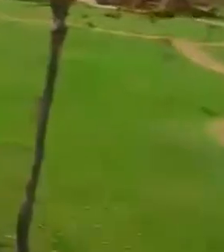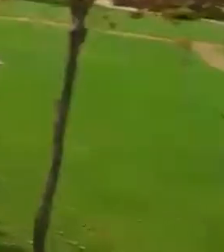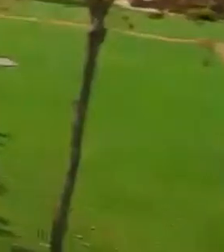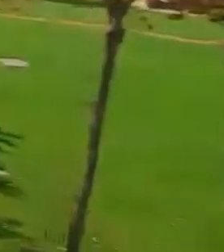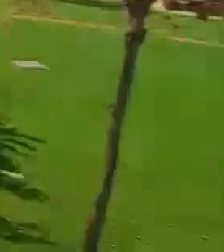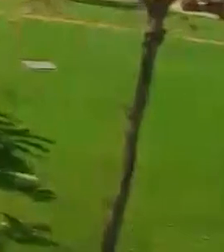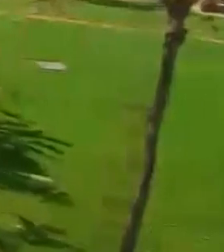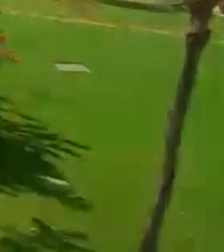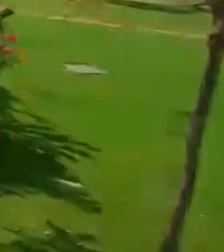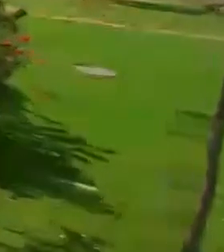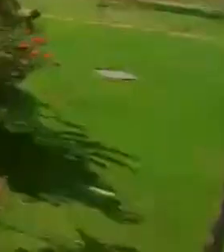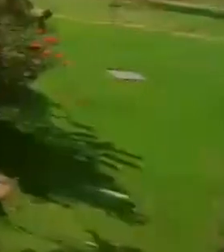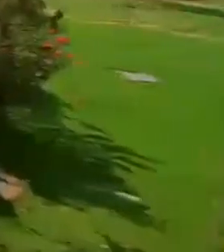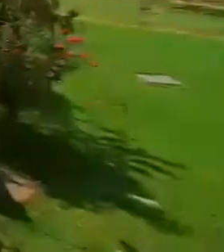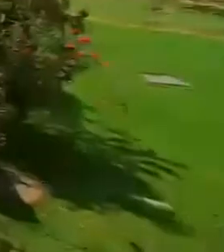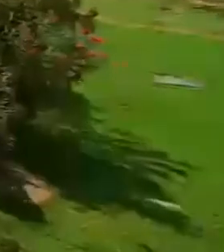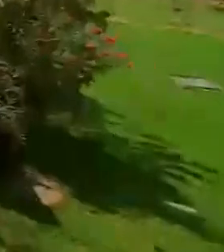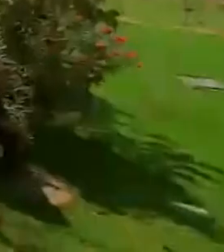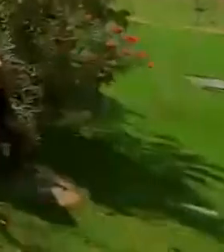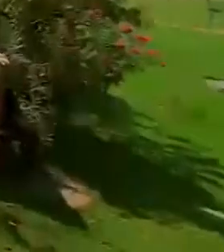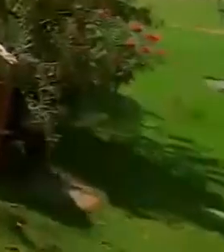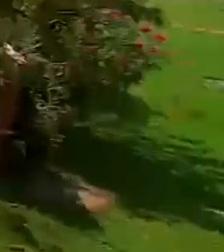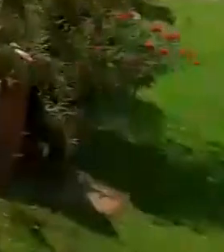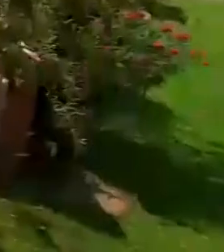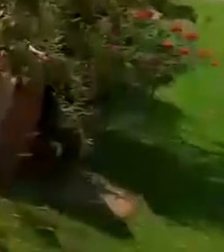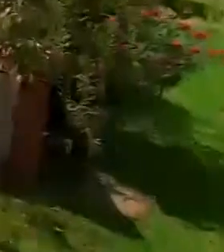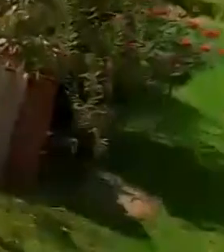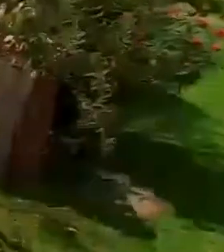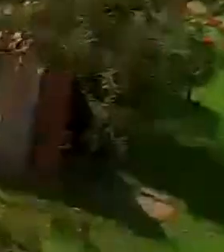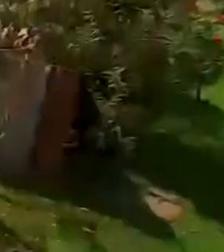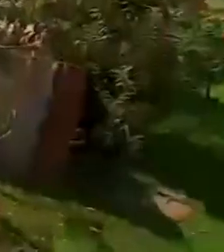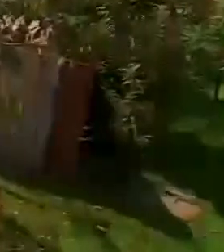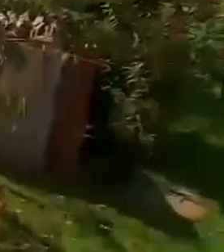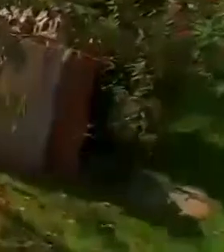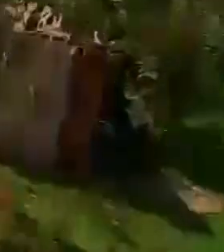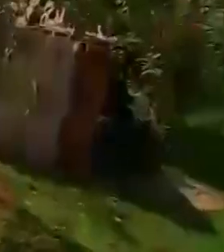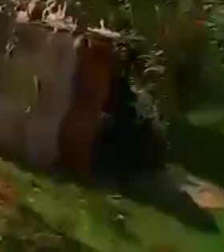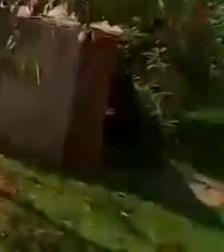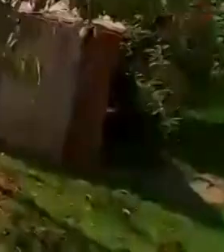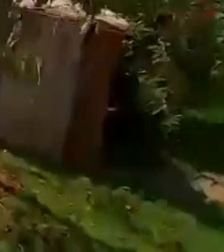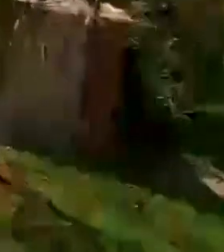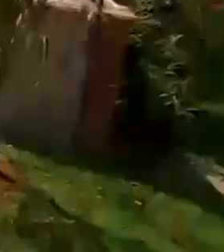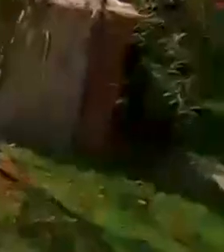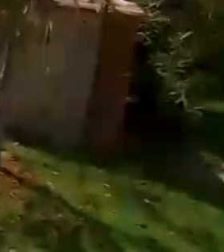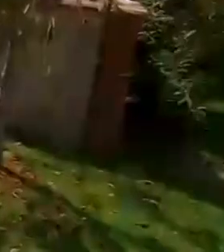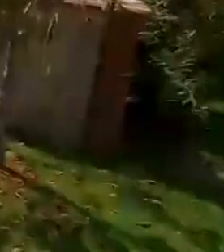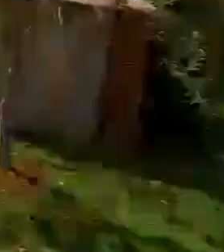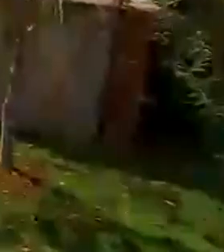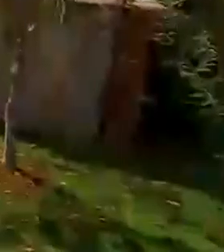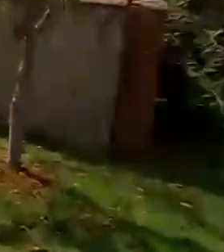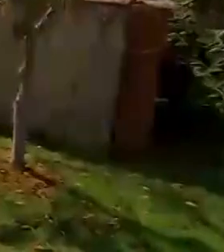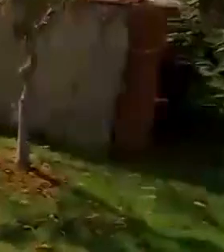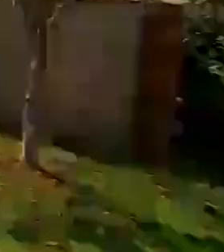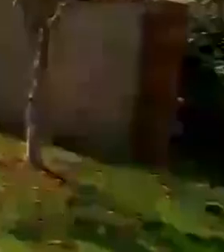bahçesi. Nurhan üzerinde polo yaka, kısa kollu mavi tişörtü ve koyu renk kot pantolonuyla garaj merdivenlerinden inip